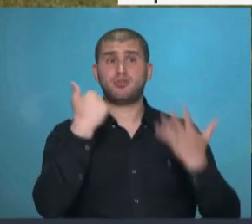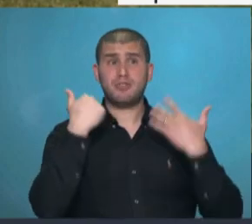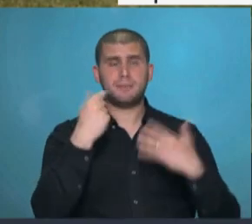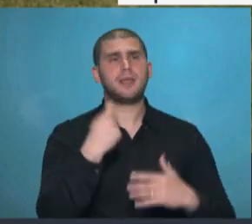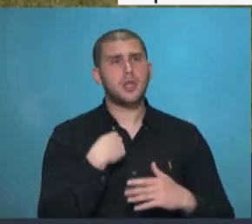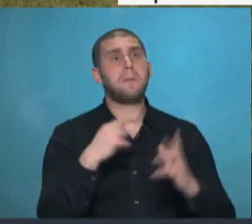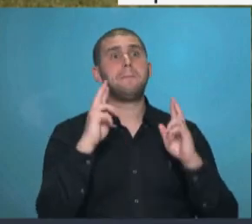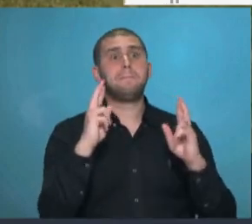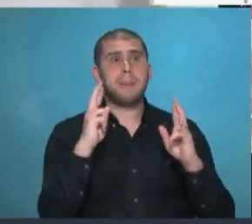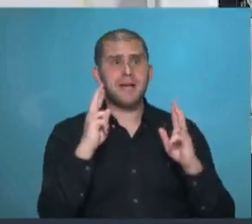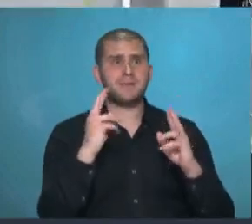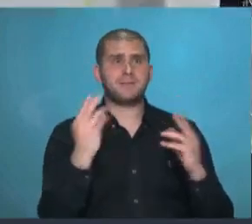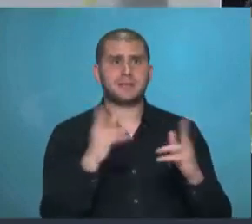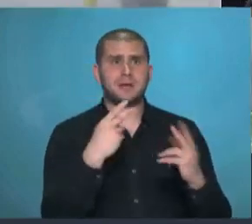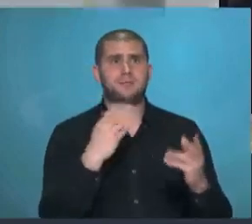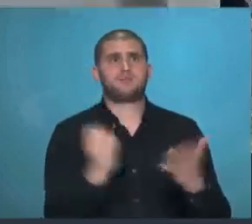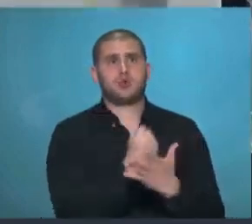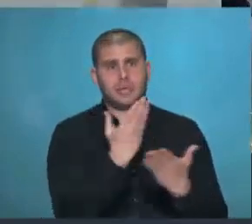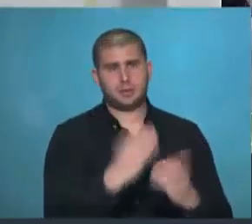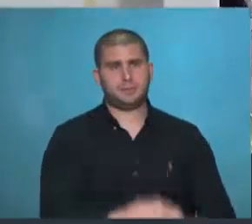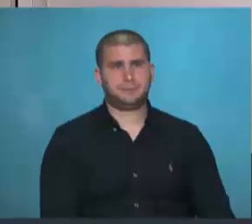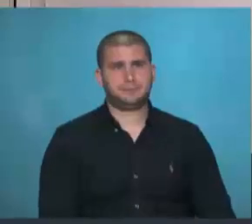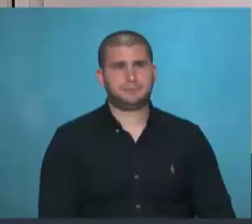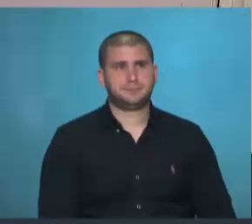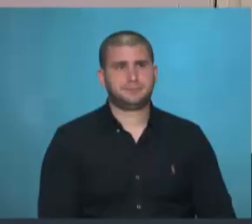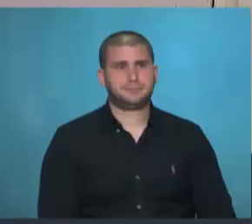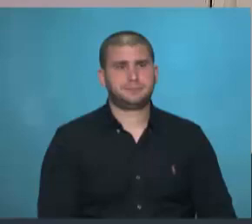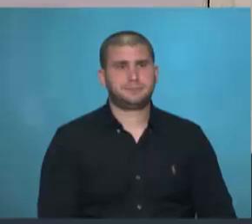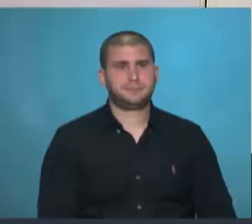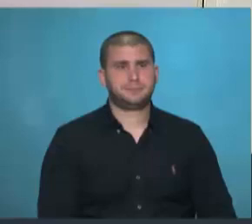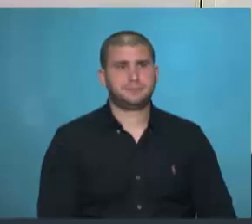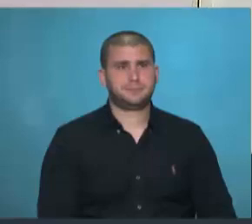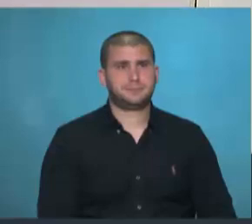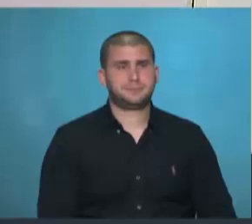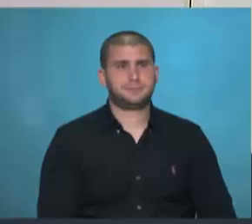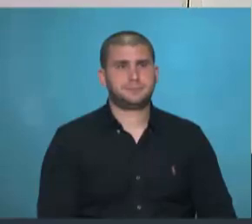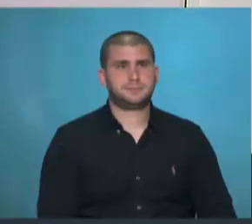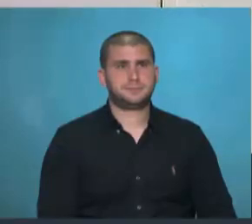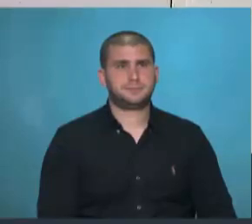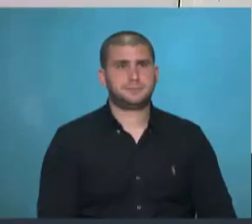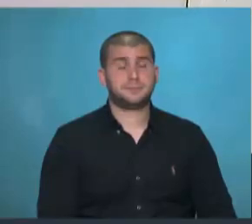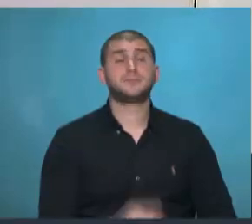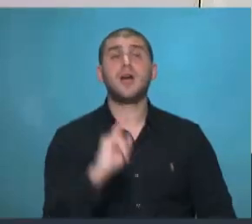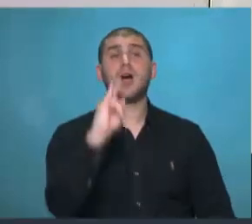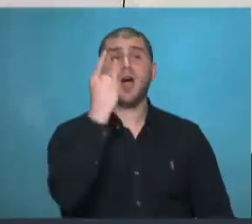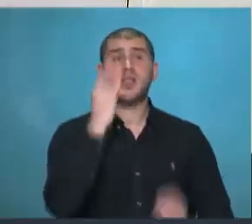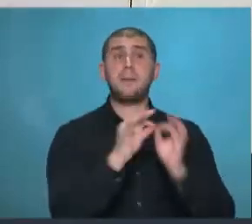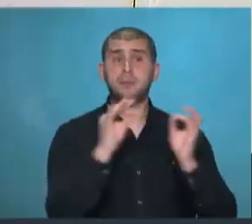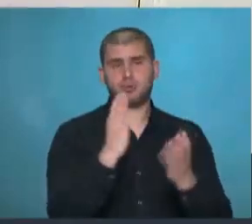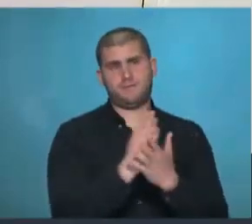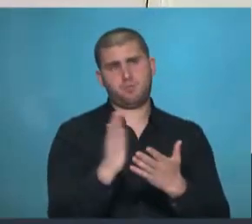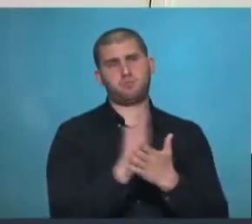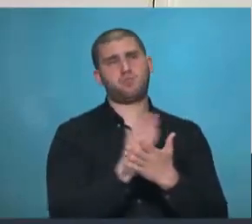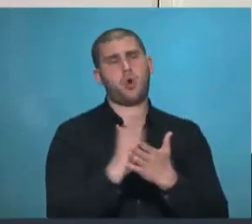יהיה כמובן מוצלח. החללית בראשית כבר כאן,